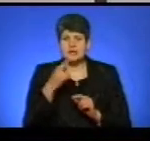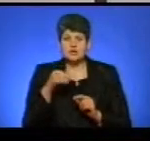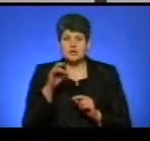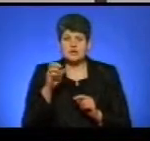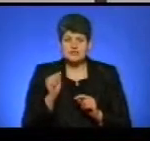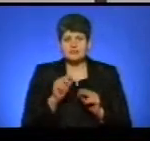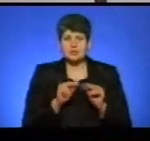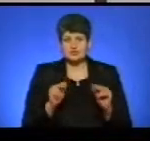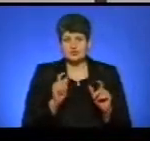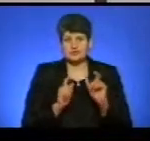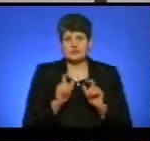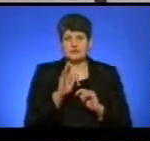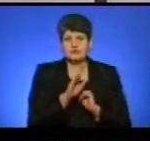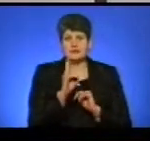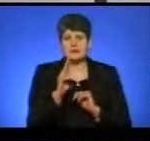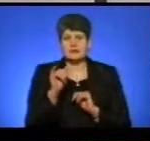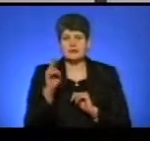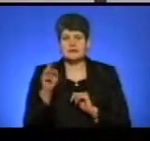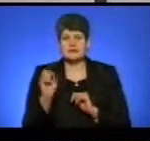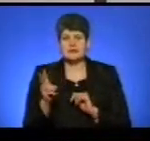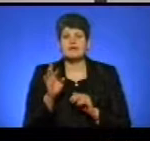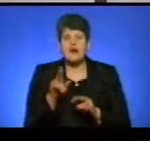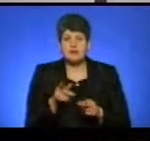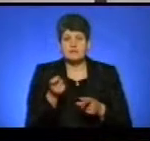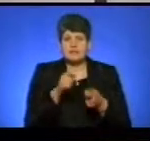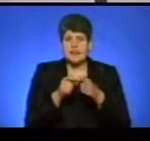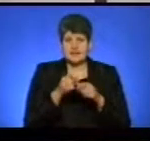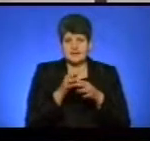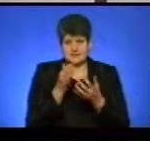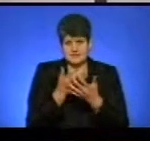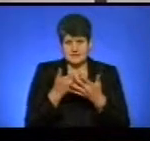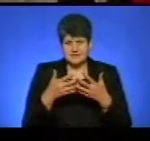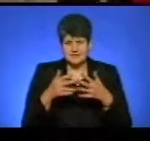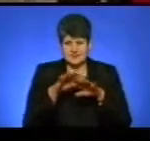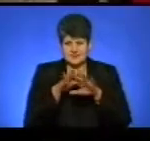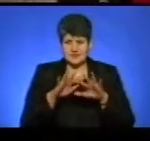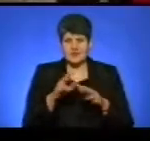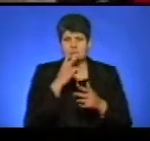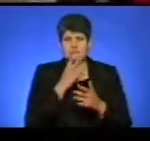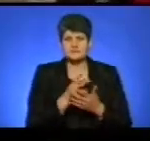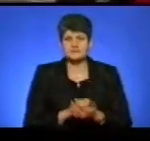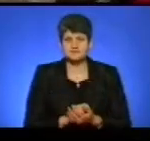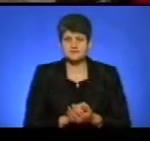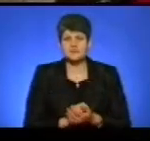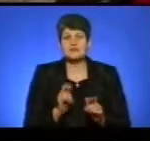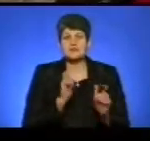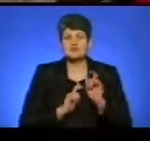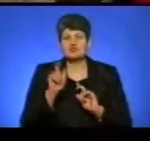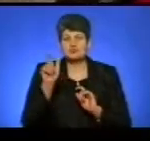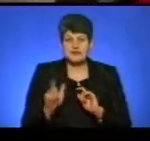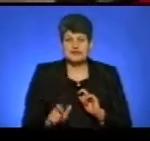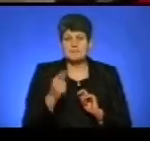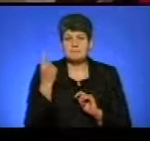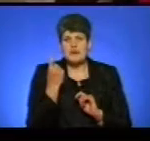педагогічного університету Володимир Кіцак. Як студенти плели сітки, бачив Тарас Бурак. Студентка першого курсу Марія